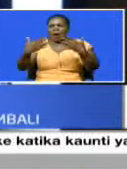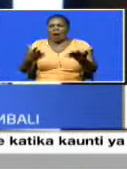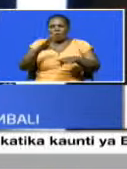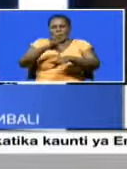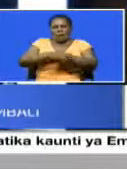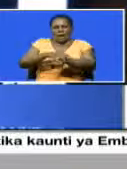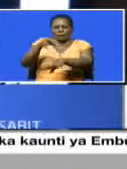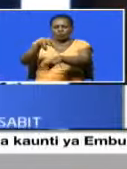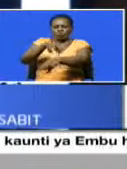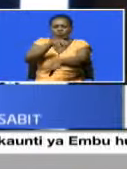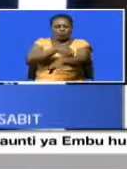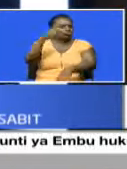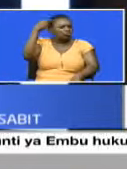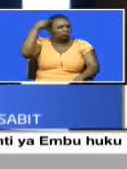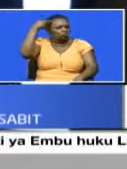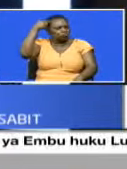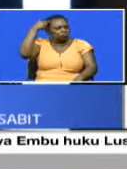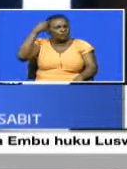alivyolipata jeraha hilo.